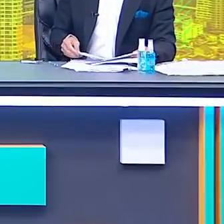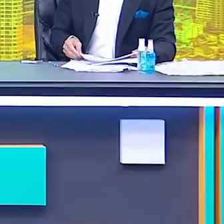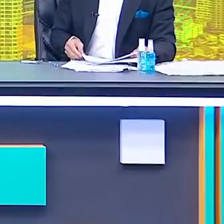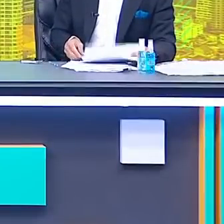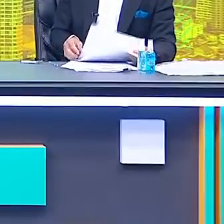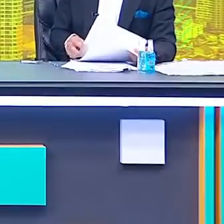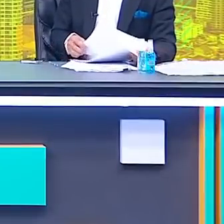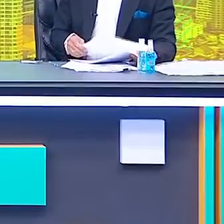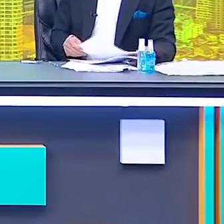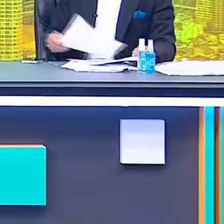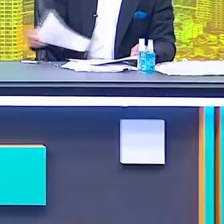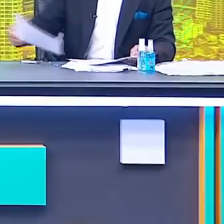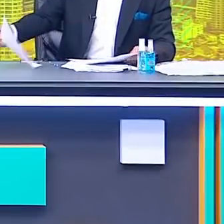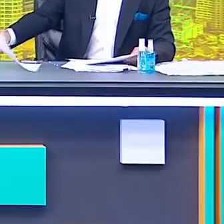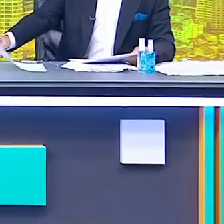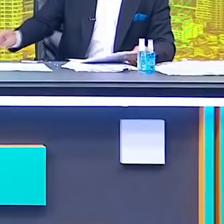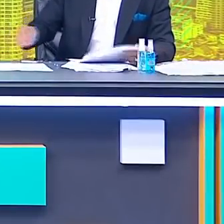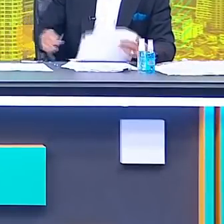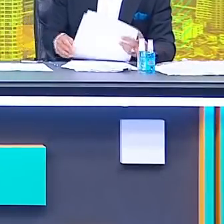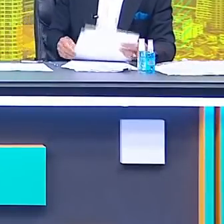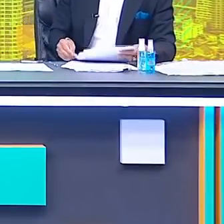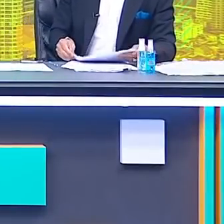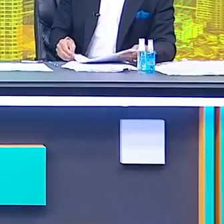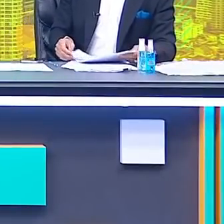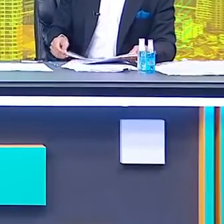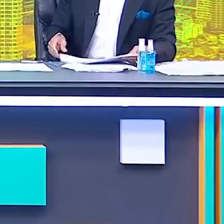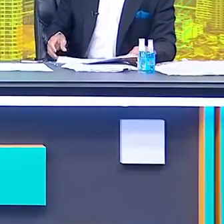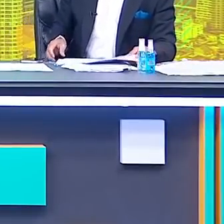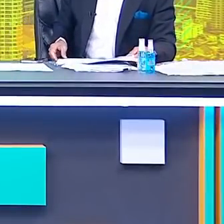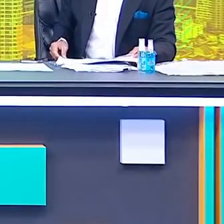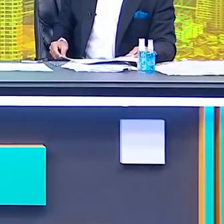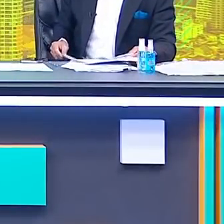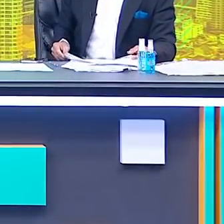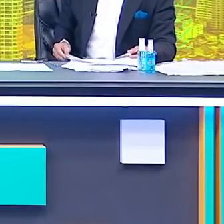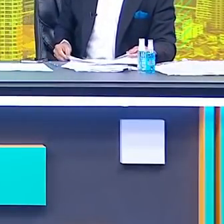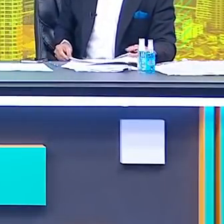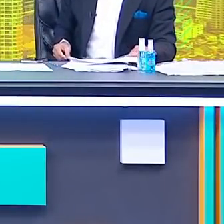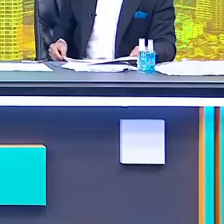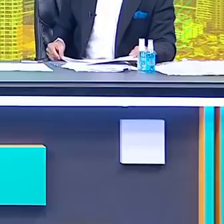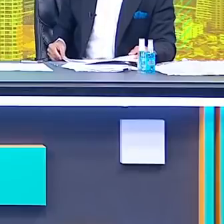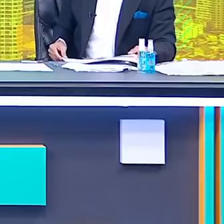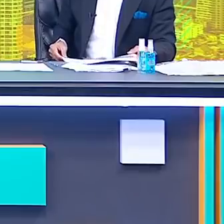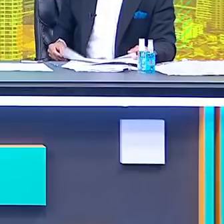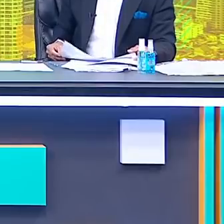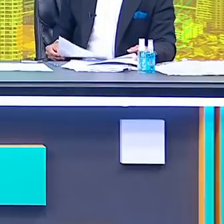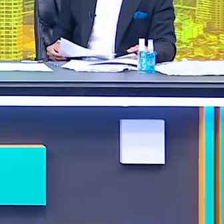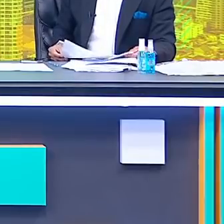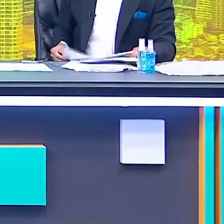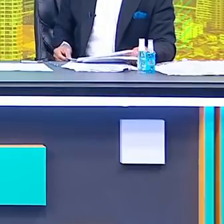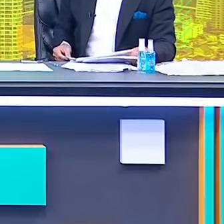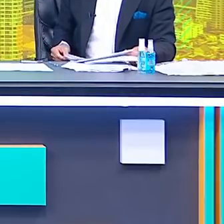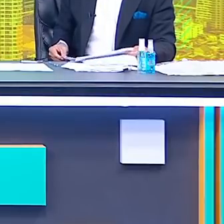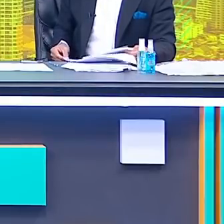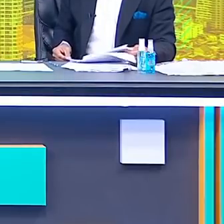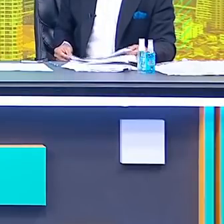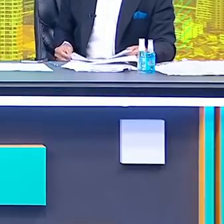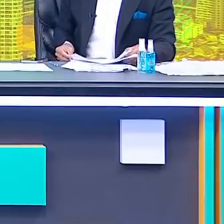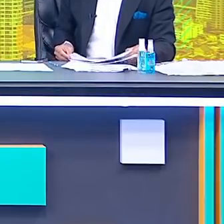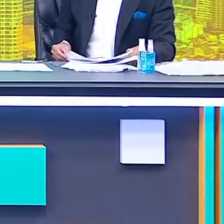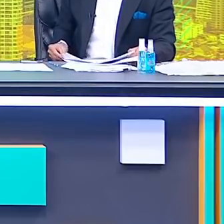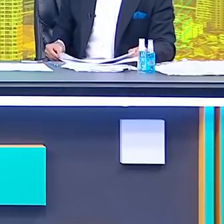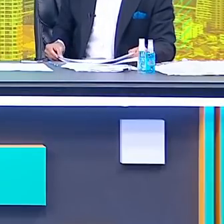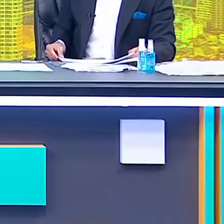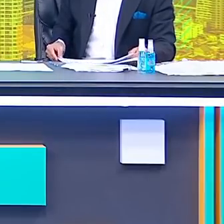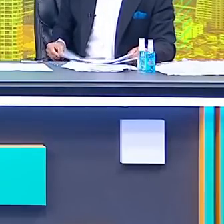แพงเนี่ยแล้วก็มีช่วงนั้นเนี่ยมีนายกรัฐมนตรีขึ้นมาพูดนะครับเรื่องของปัญหาเศรษฐกิจแนวทางการแก้ไขน